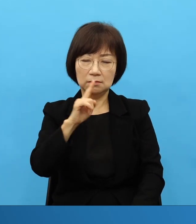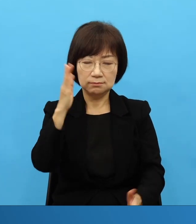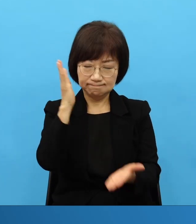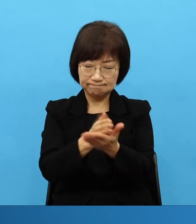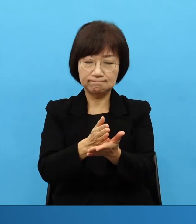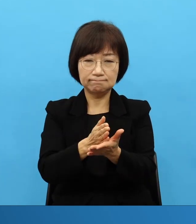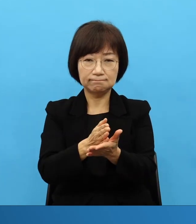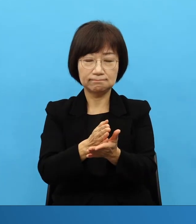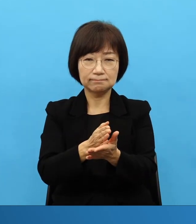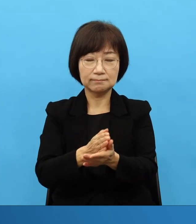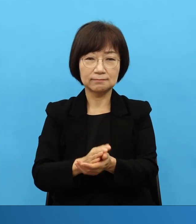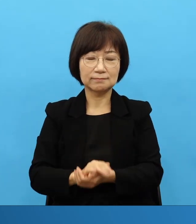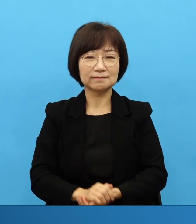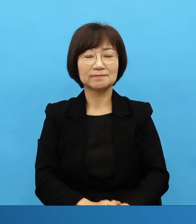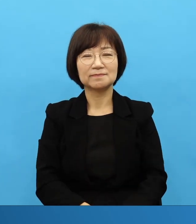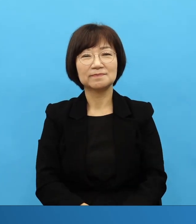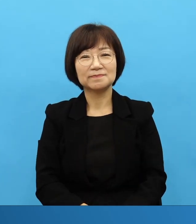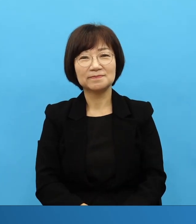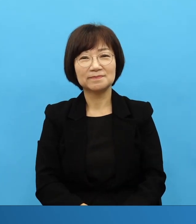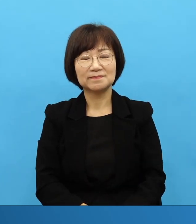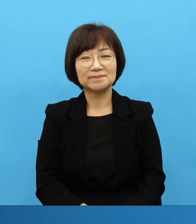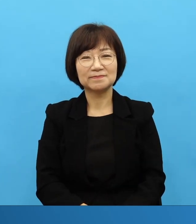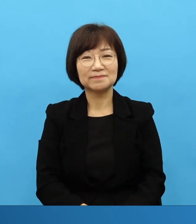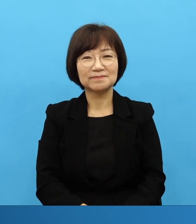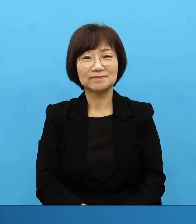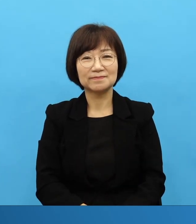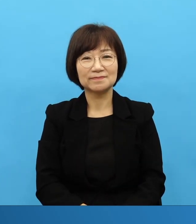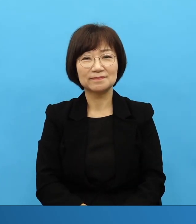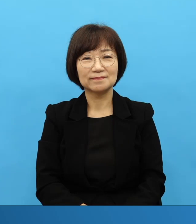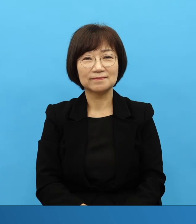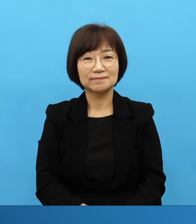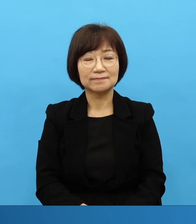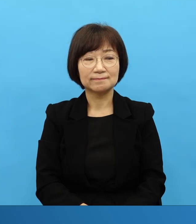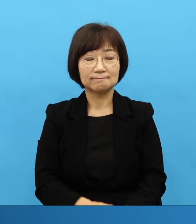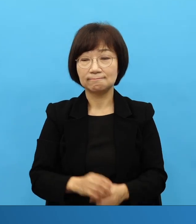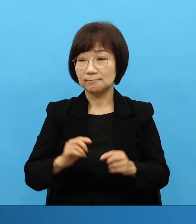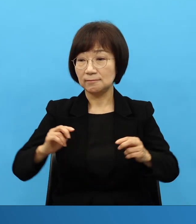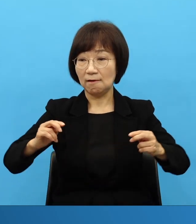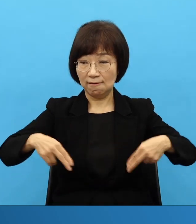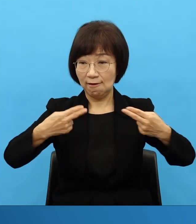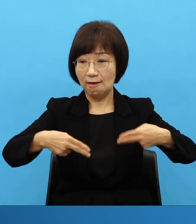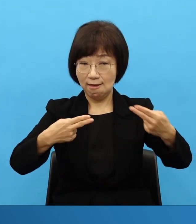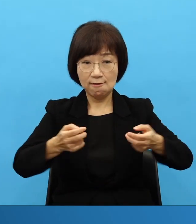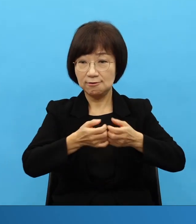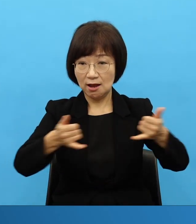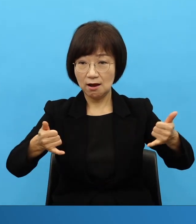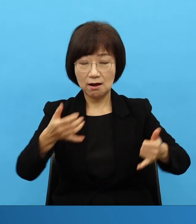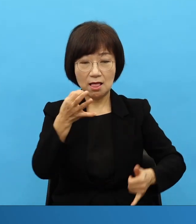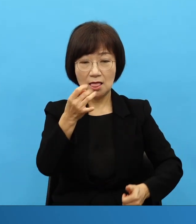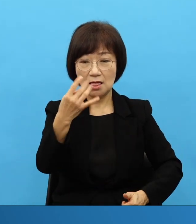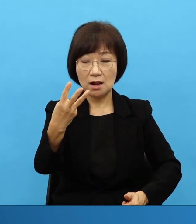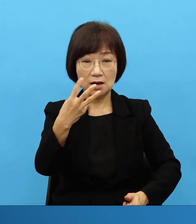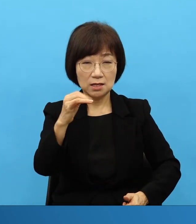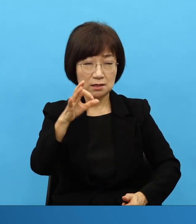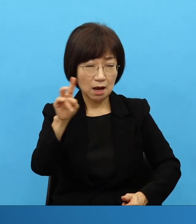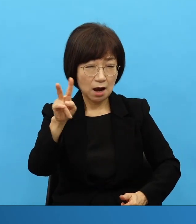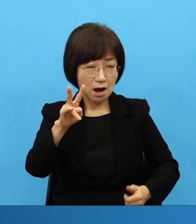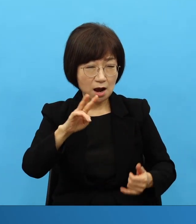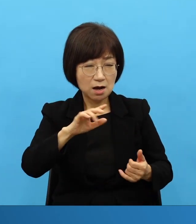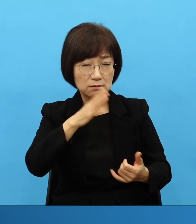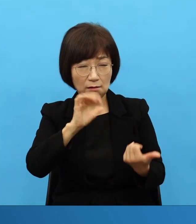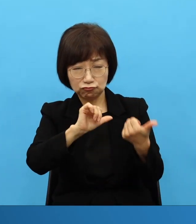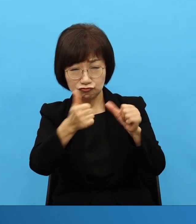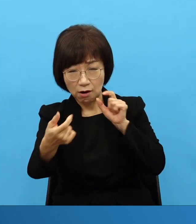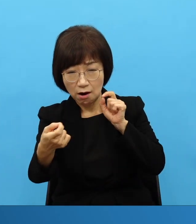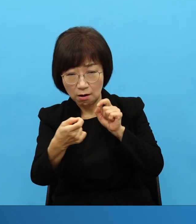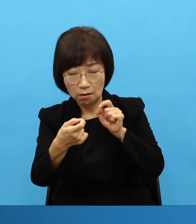but it's because you do not know this. 진짜 응답은 늙어 죽을 때 내가 엘리야 시작됐어요. True answers actually began for Elijah 누가 when he was on 믿는 the 거예요? brink of